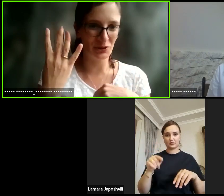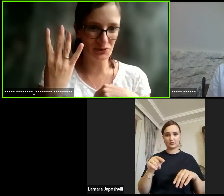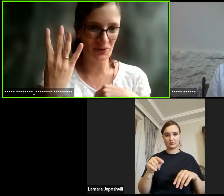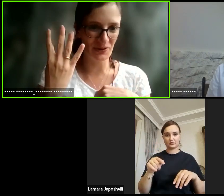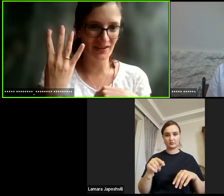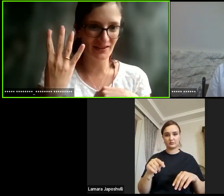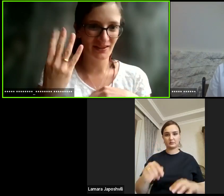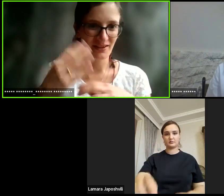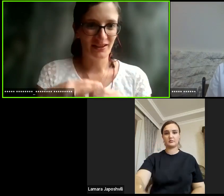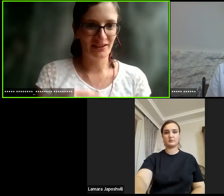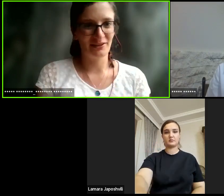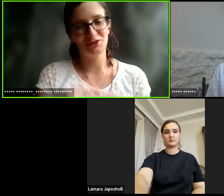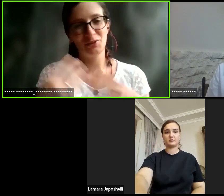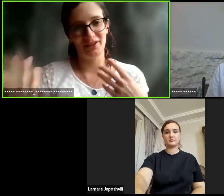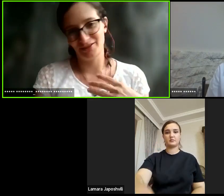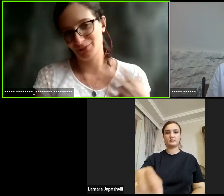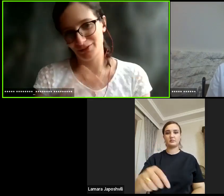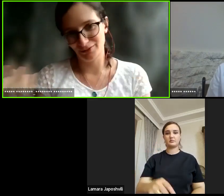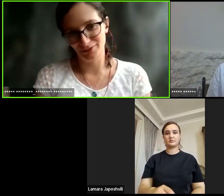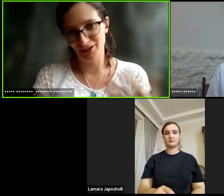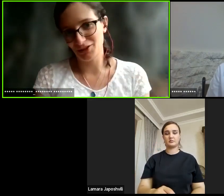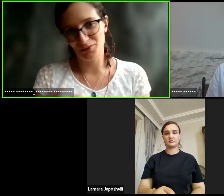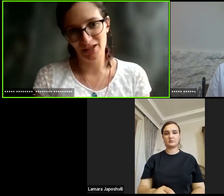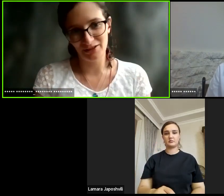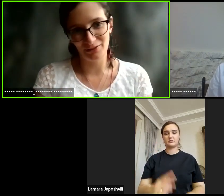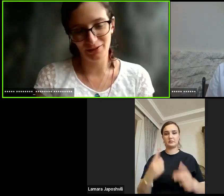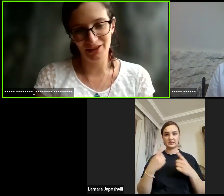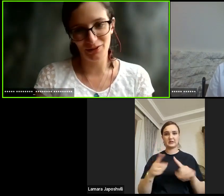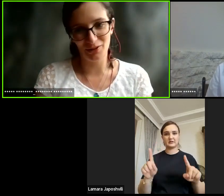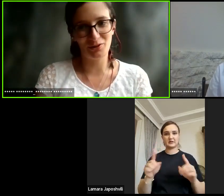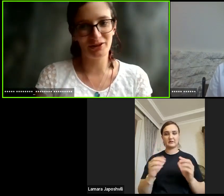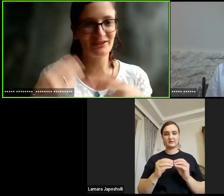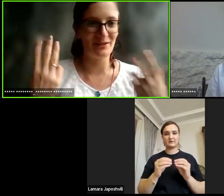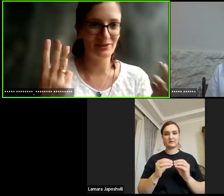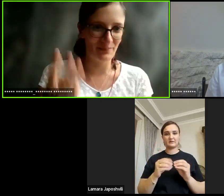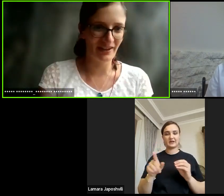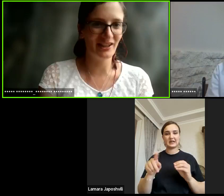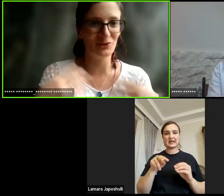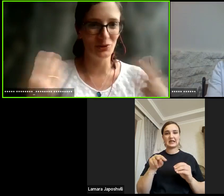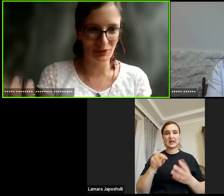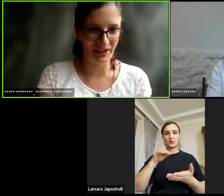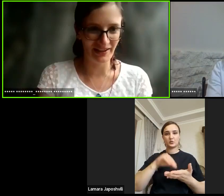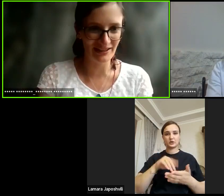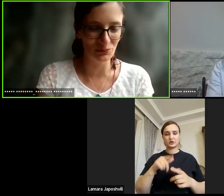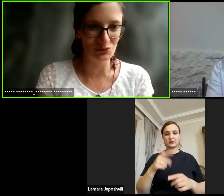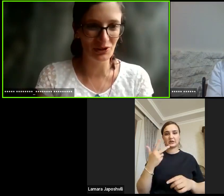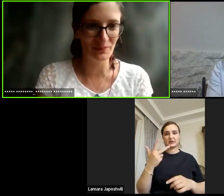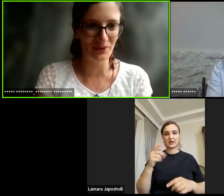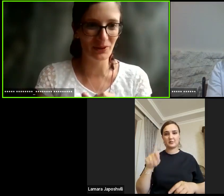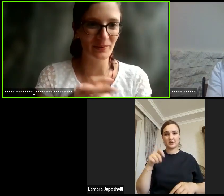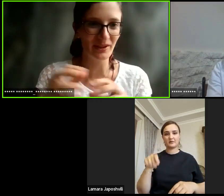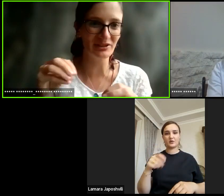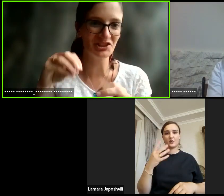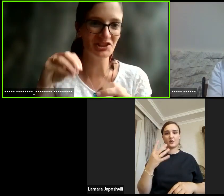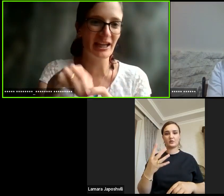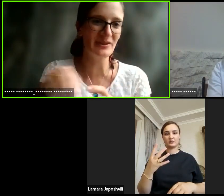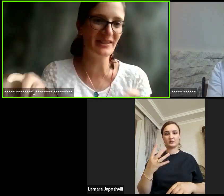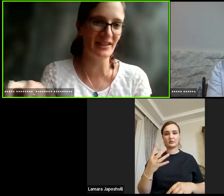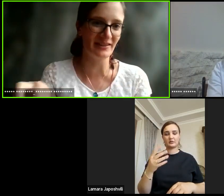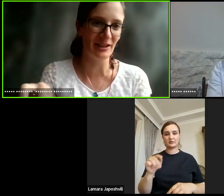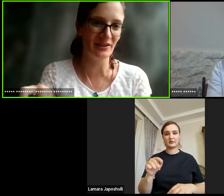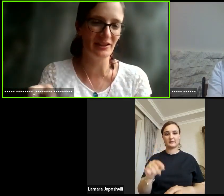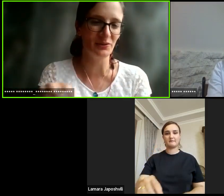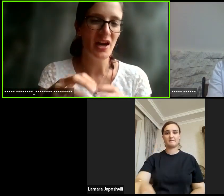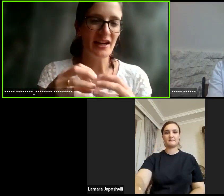სამწვერიანი ან ოთხწვერიანი. სხვანაირად თქვა ინგლისურ ლიტერატურაში თქვა სამფეხიან, ოთხფეხიანს უწოდებენ ხოლმე ამ